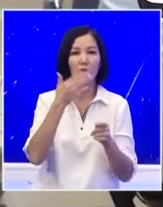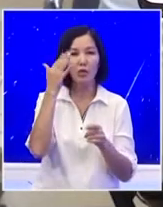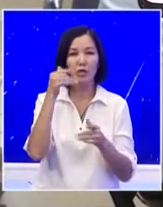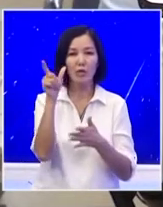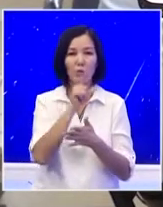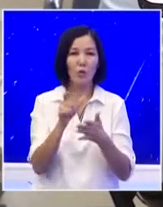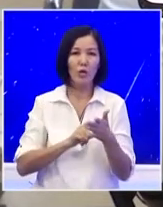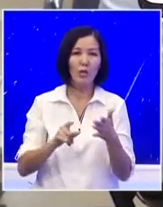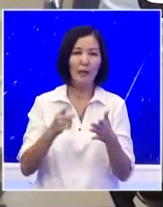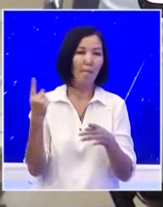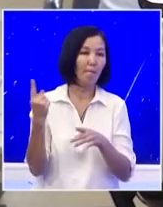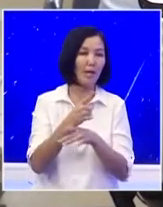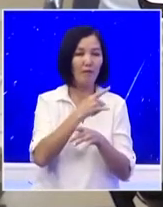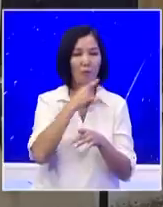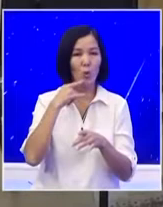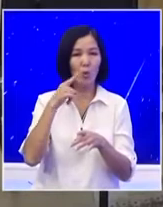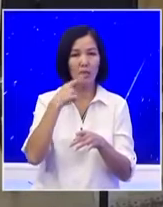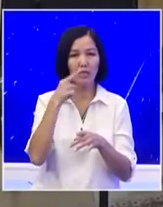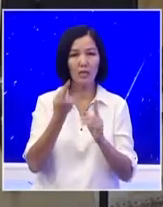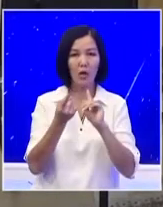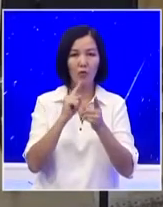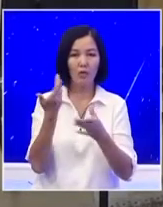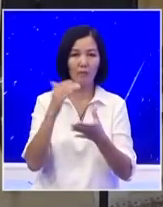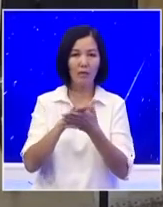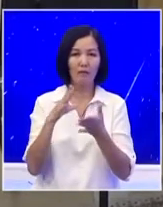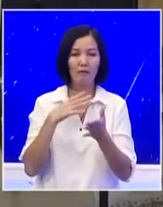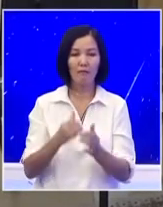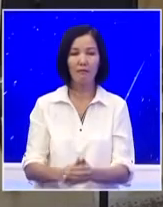тіліне аударып танытқандығы дәлелденген.